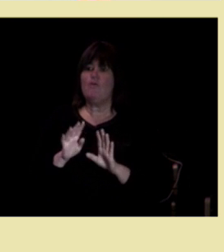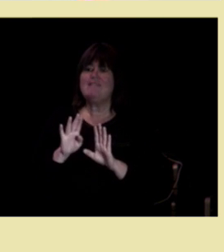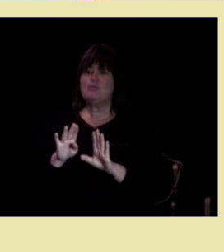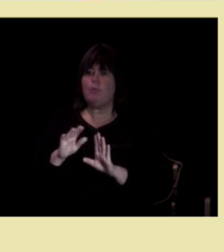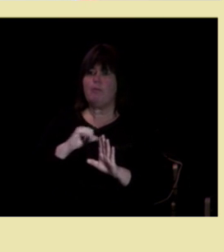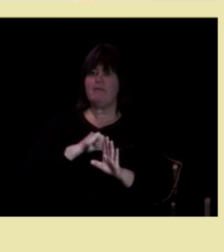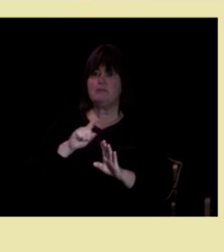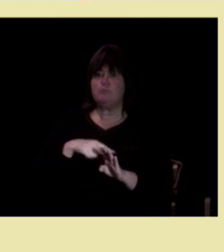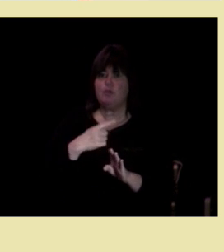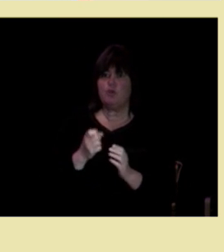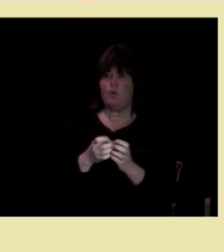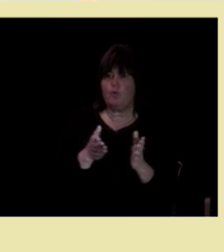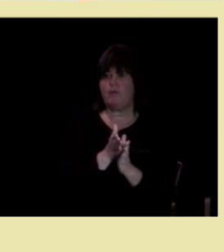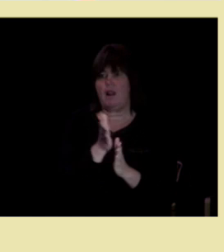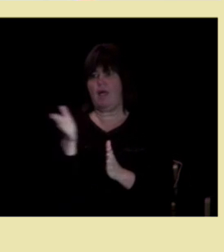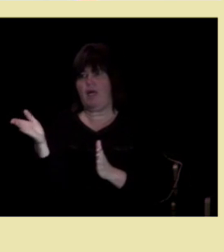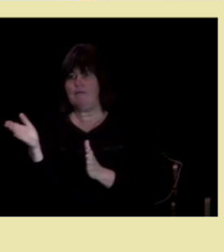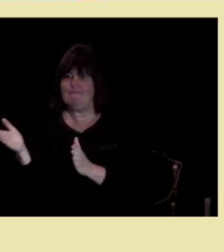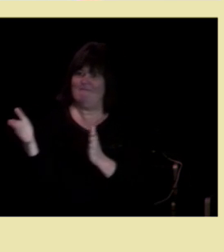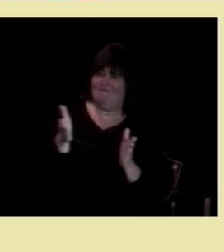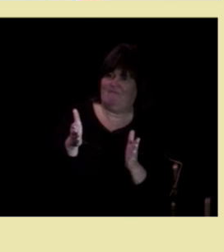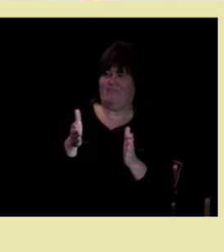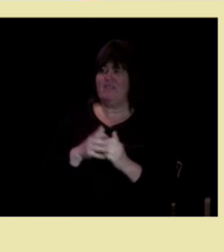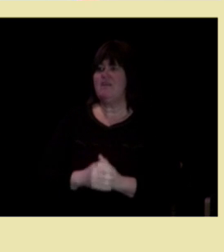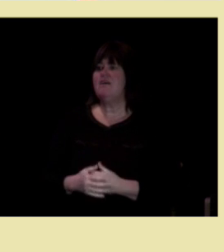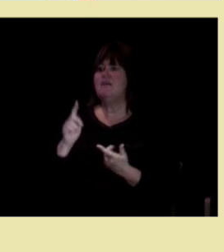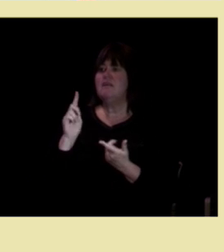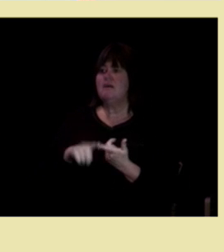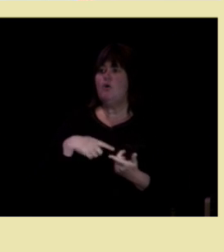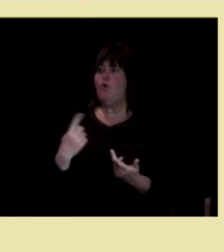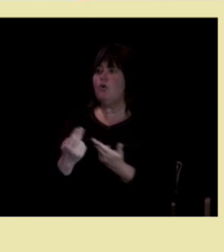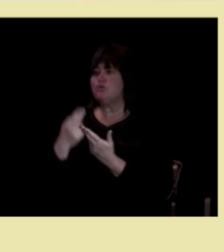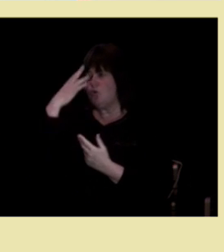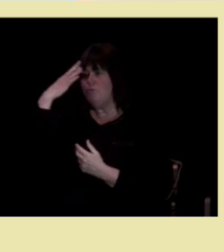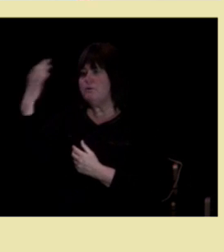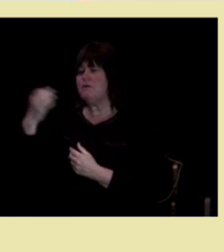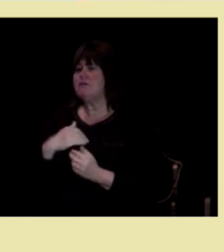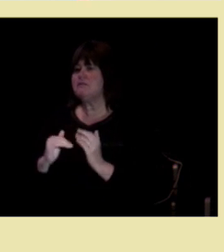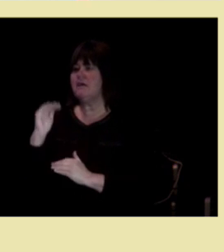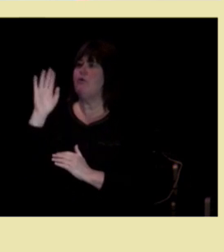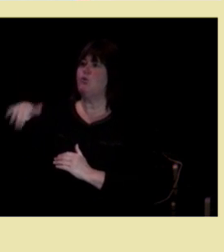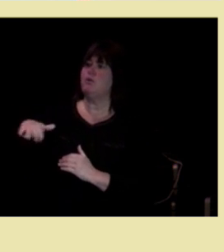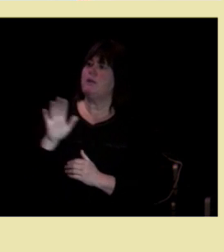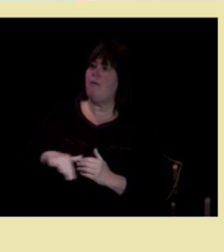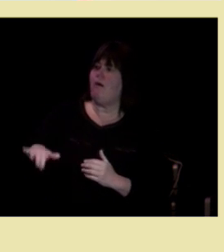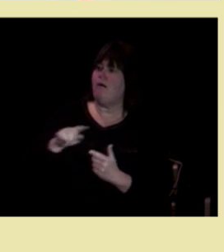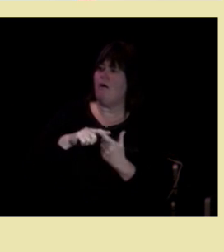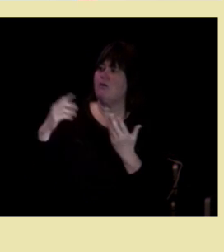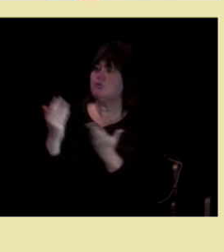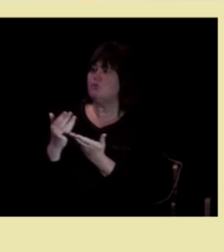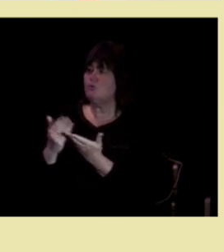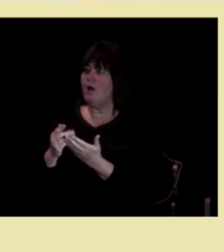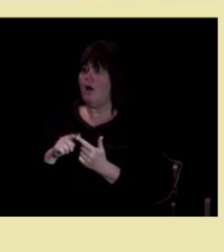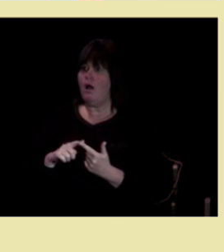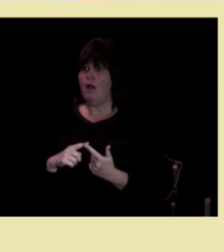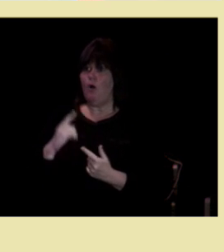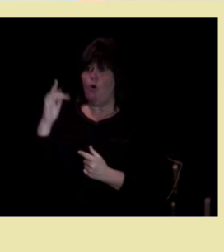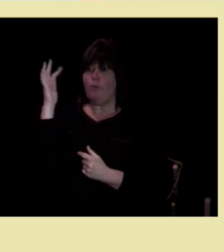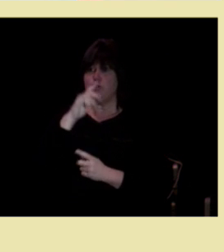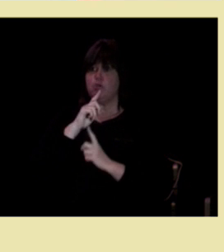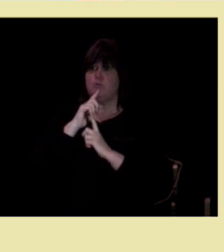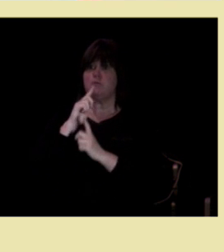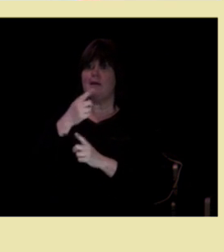Vi har fått til en økt kompetanseheving ute i barnehage og skole. Vi har nå langt flere bekymringsmeldinger til barnevernet